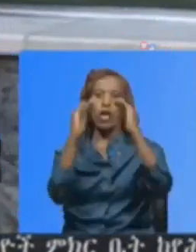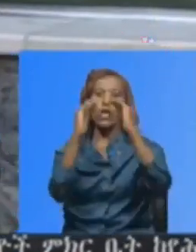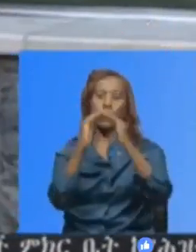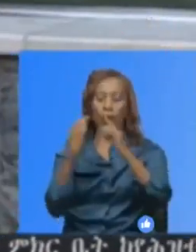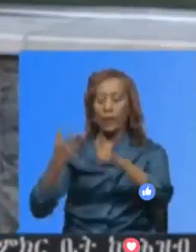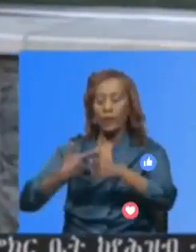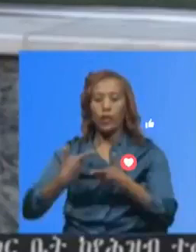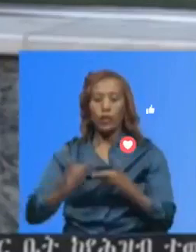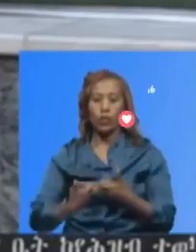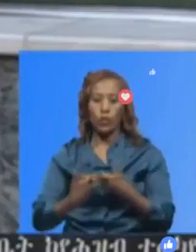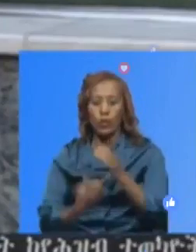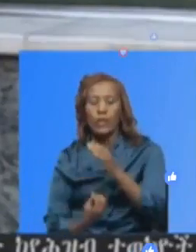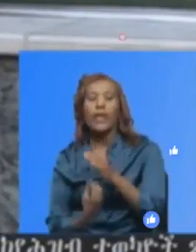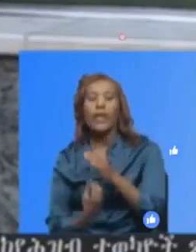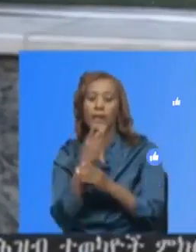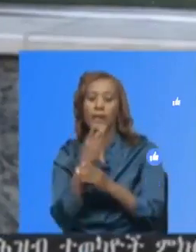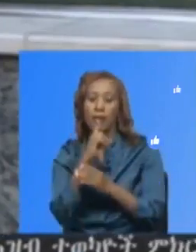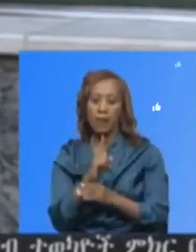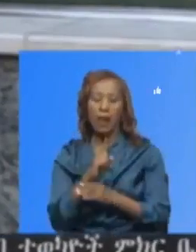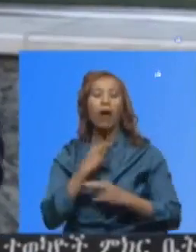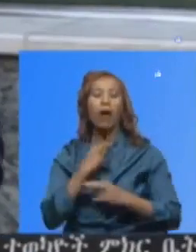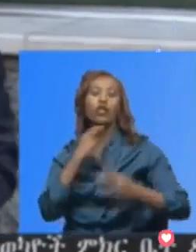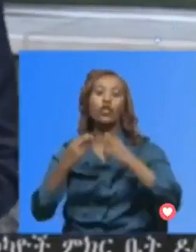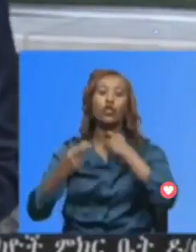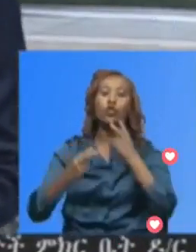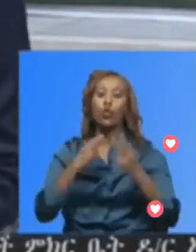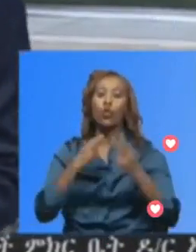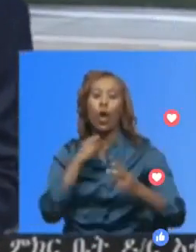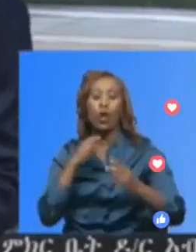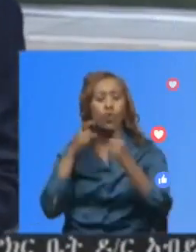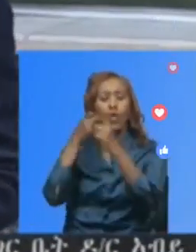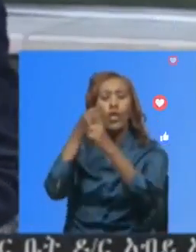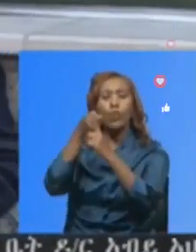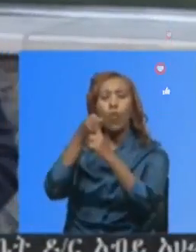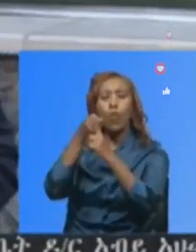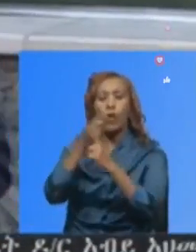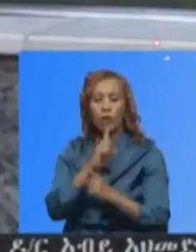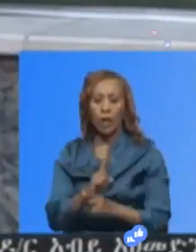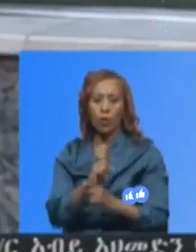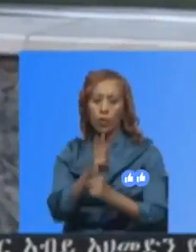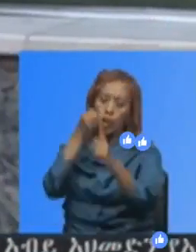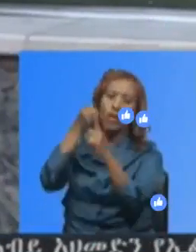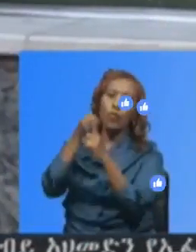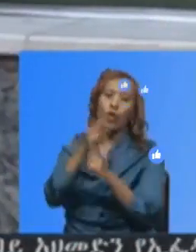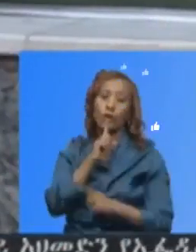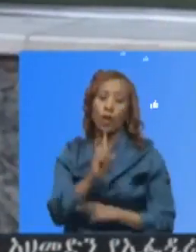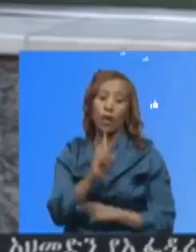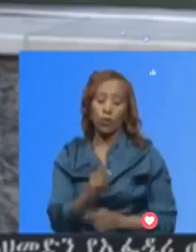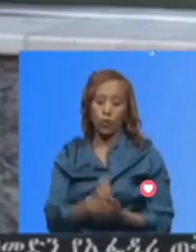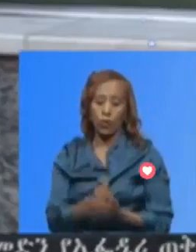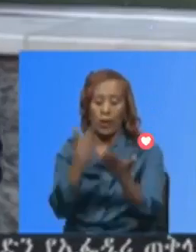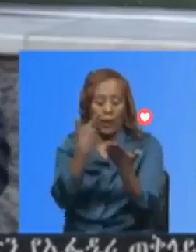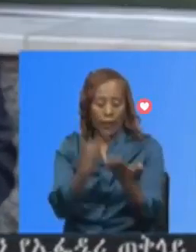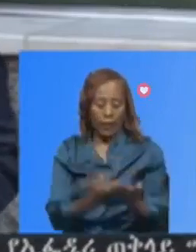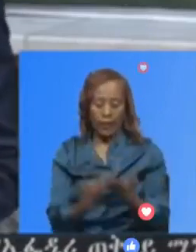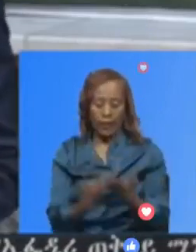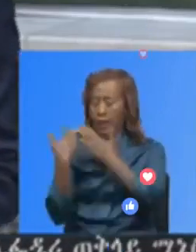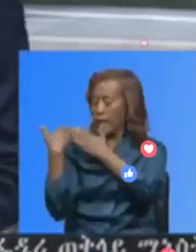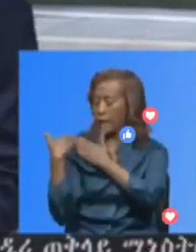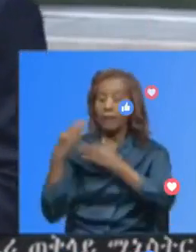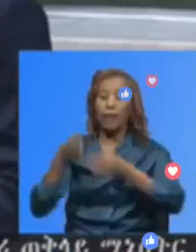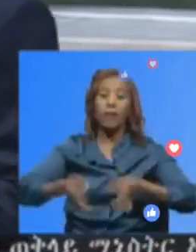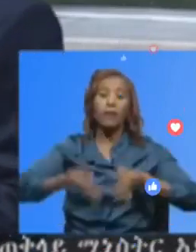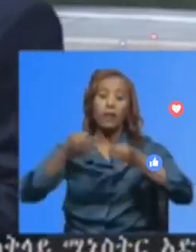እንዲሁም ስለ ብልጽግና ይጮሃሉ፣ ይሟገታሉ፣ ይሞግታሉ። ይህ የስልጣን